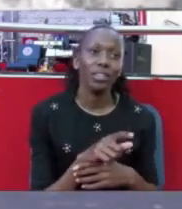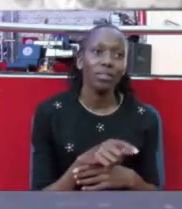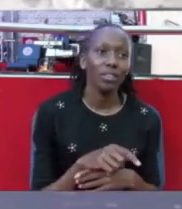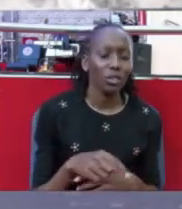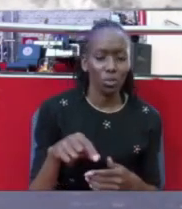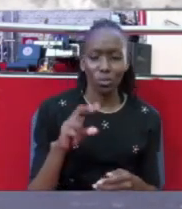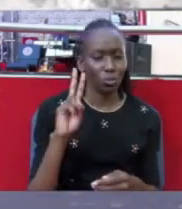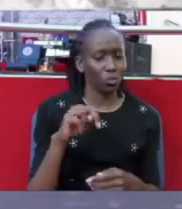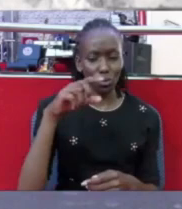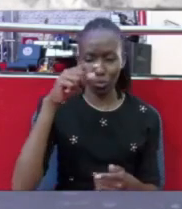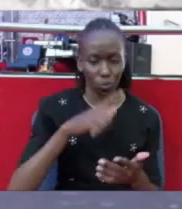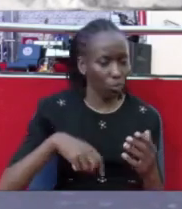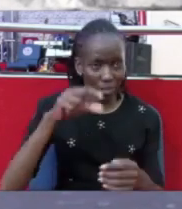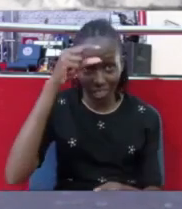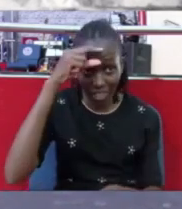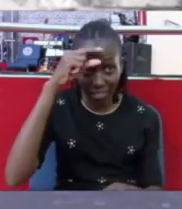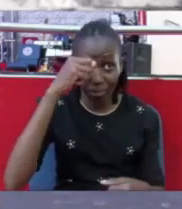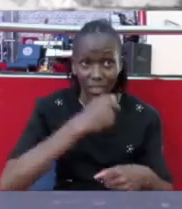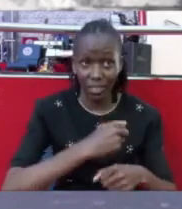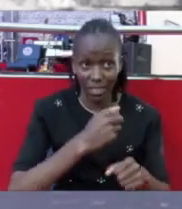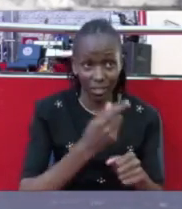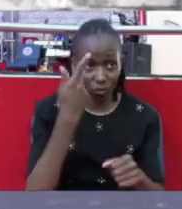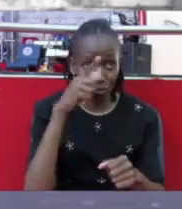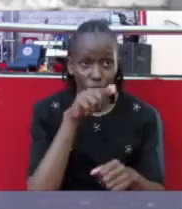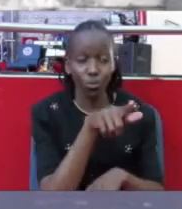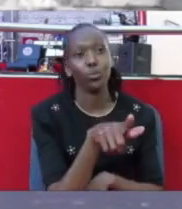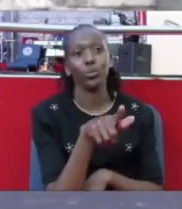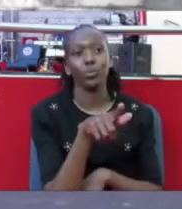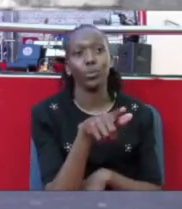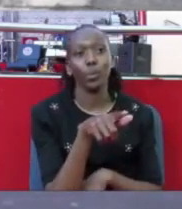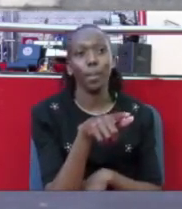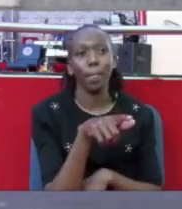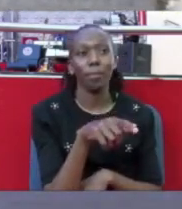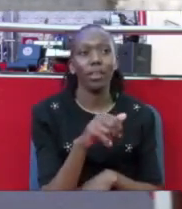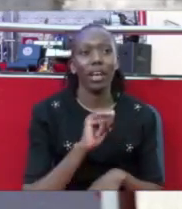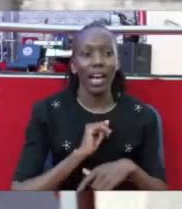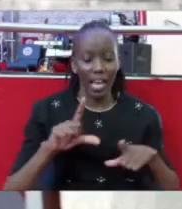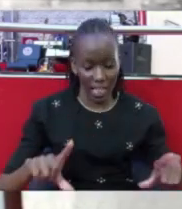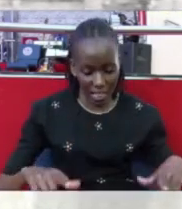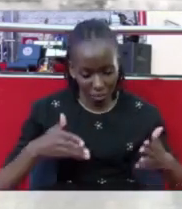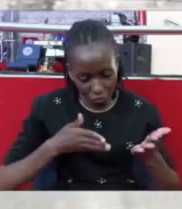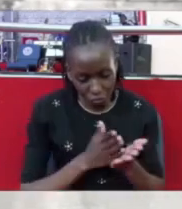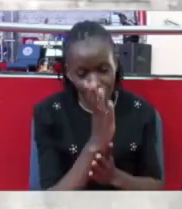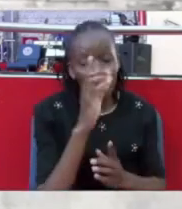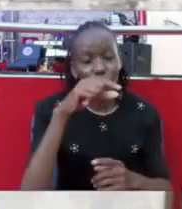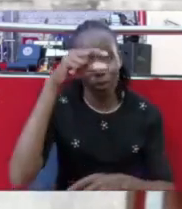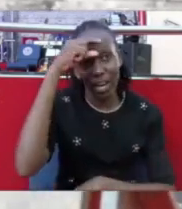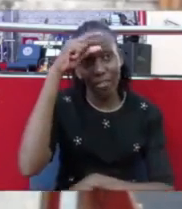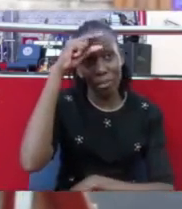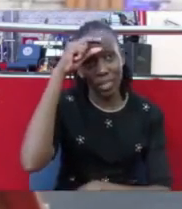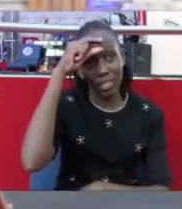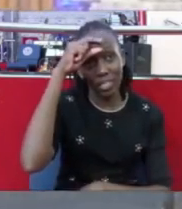does for you. Si kwa vile serikali inakufanyia wewe. I lived through government. Niliishi kupitia